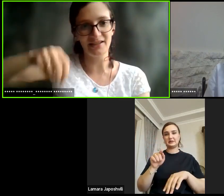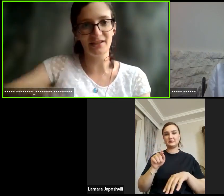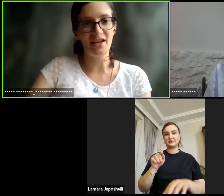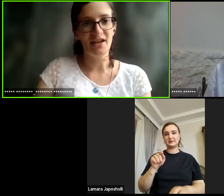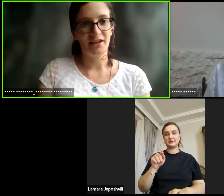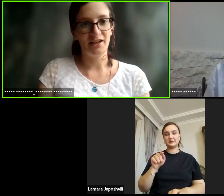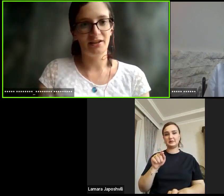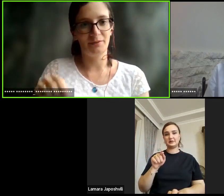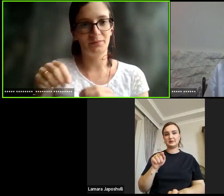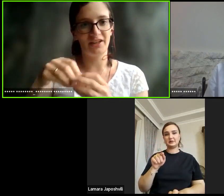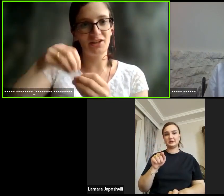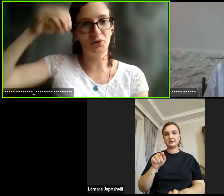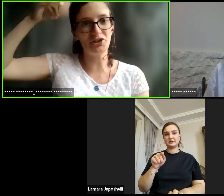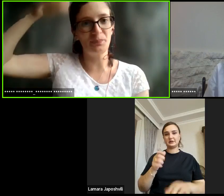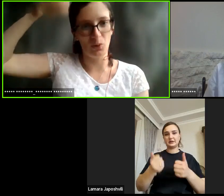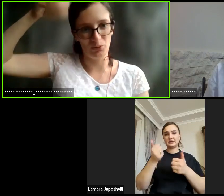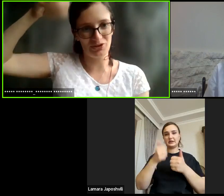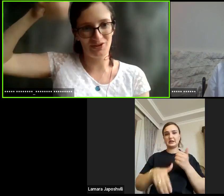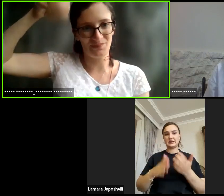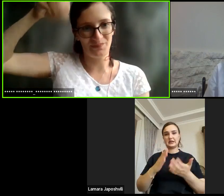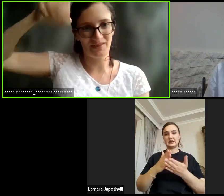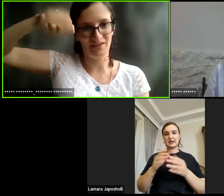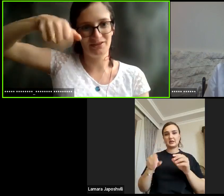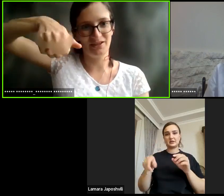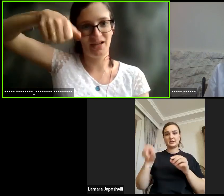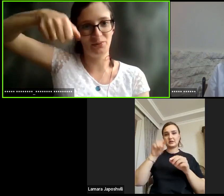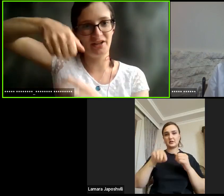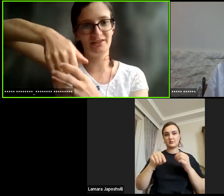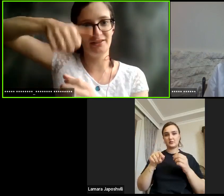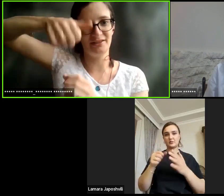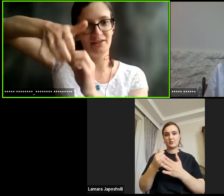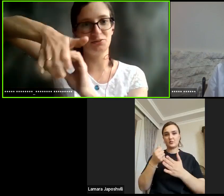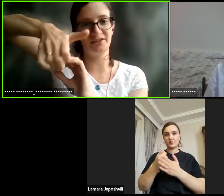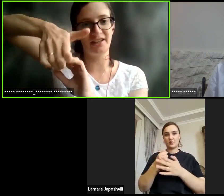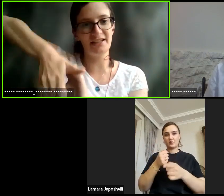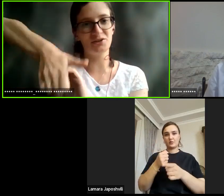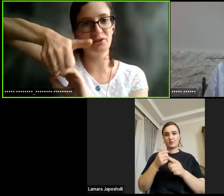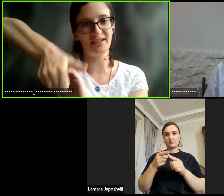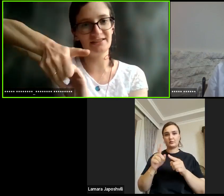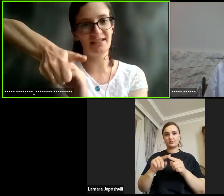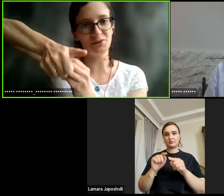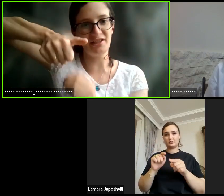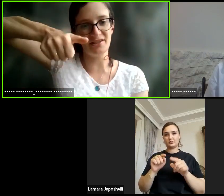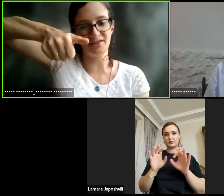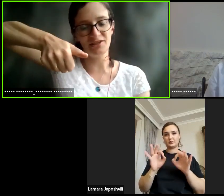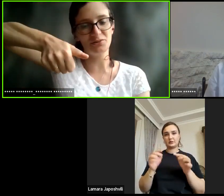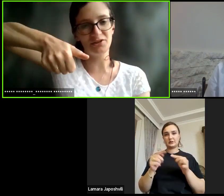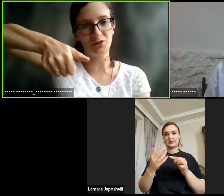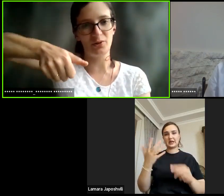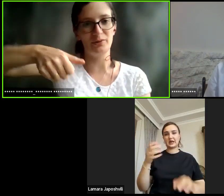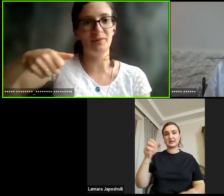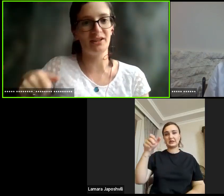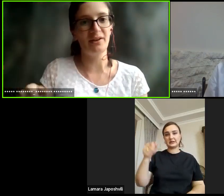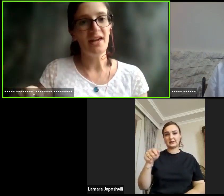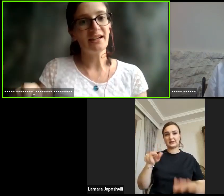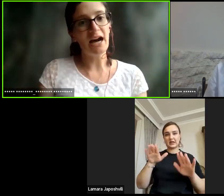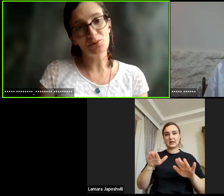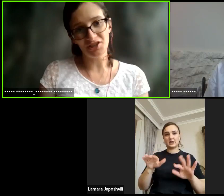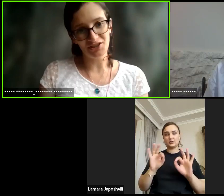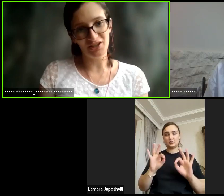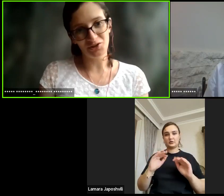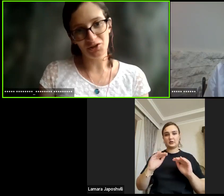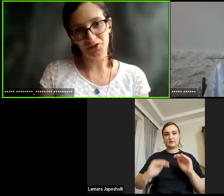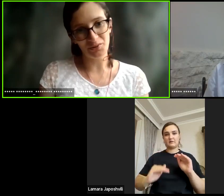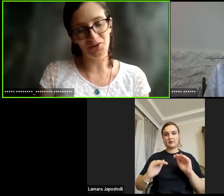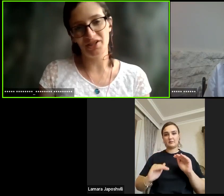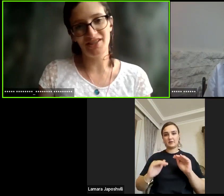ცენტრი არის ხელჯოხის ბოლოზე. ანუ ზუსტად ხელის გულით სადაც აწვება, ის ადგილია ზუსტად ქვევით, მაგრამ